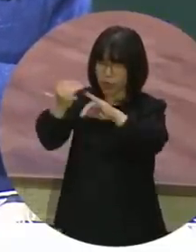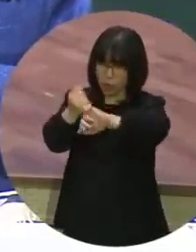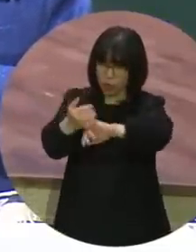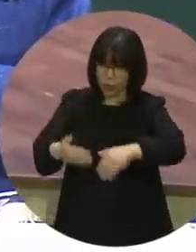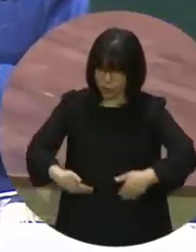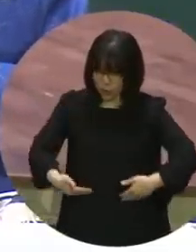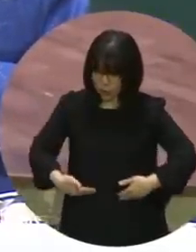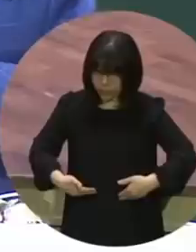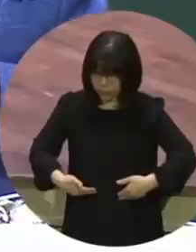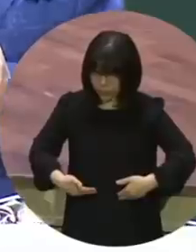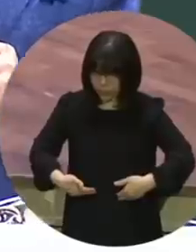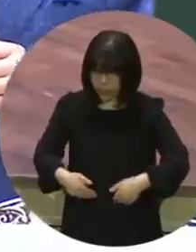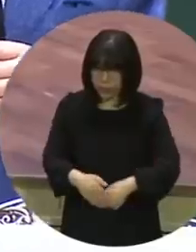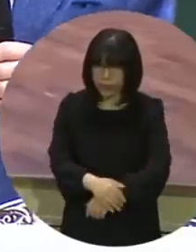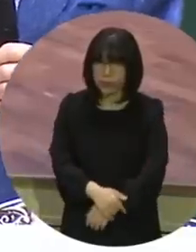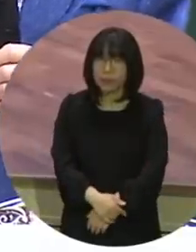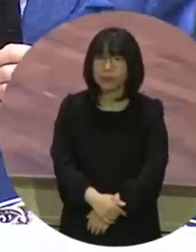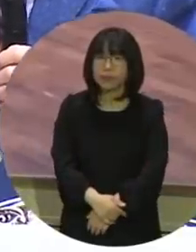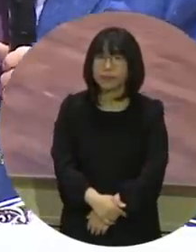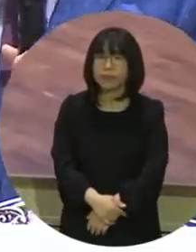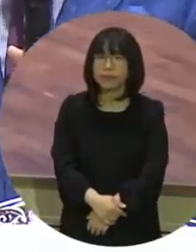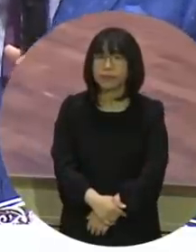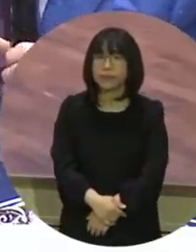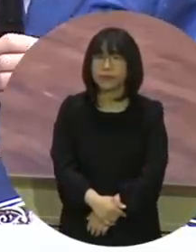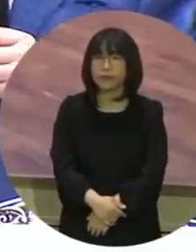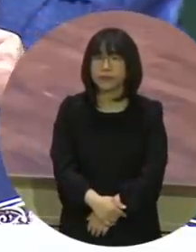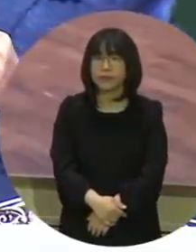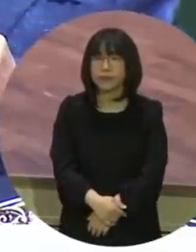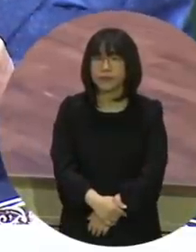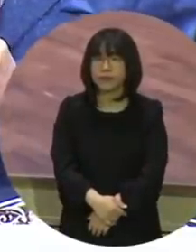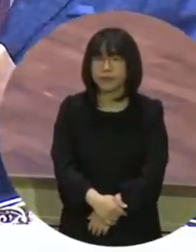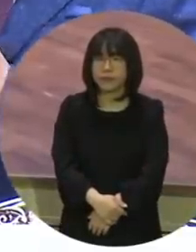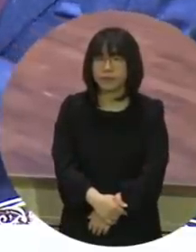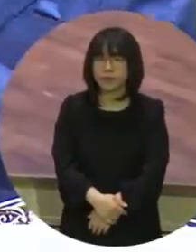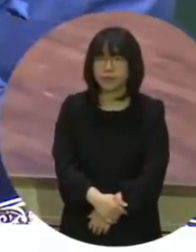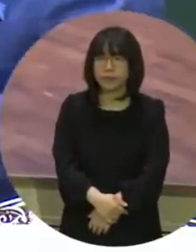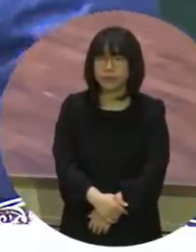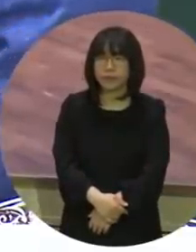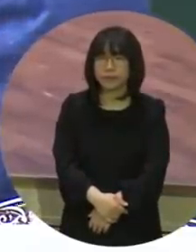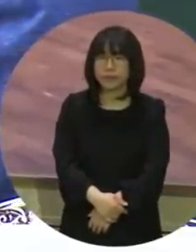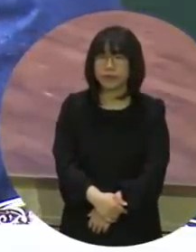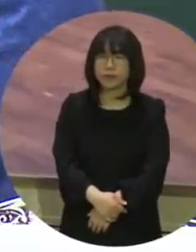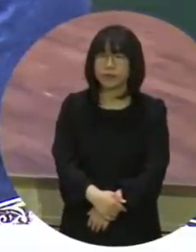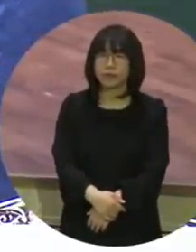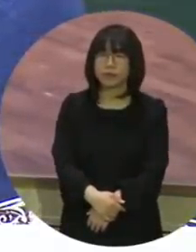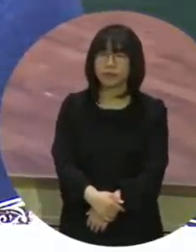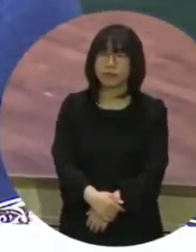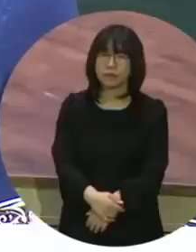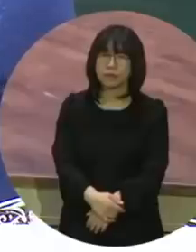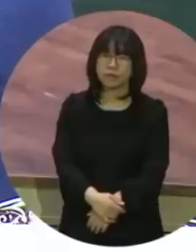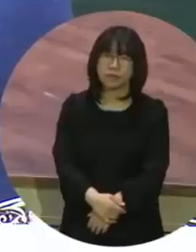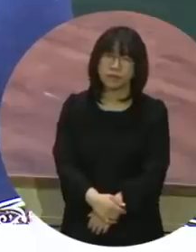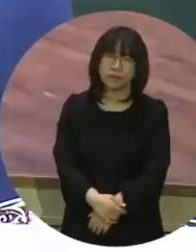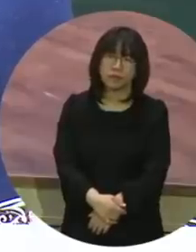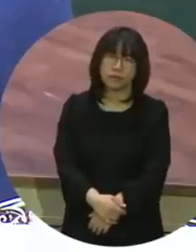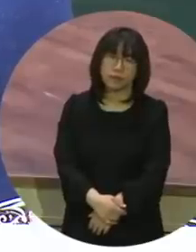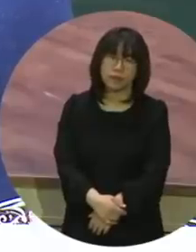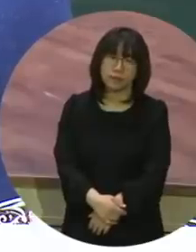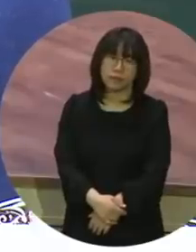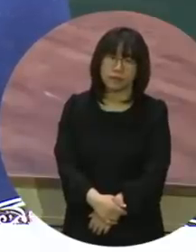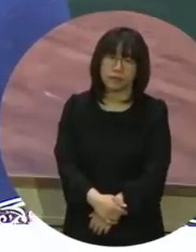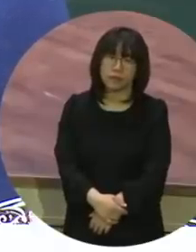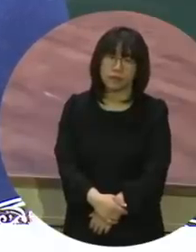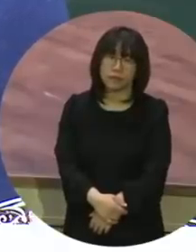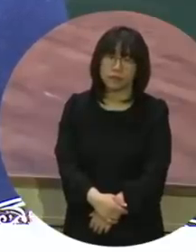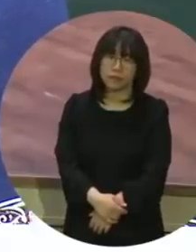그래서 이것을 여러분이요 생생하게 꿈을 꾸면 뭐요? 이것이 어떻게요? 현 이